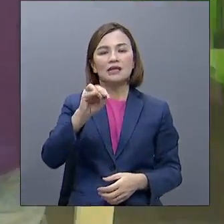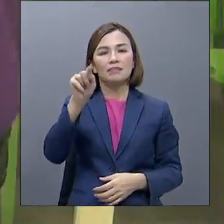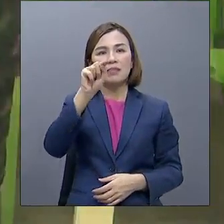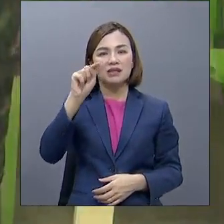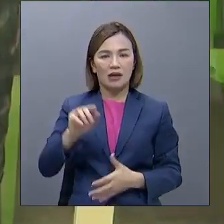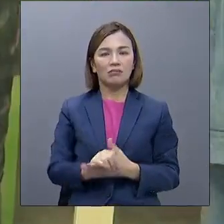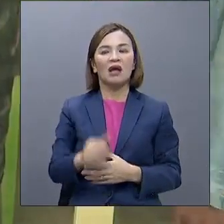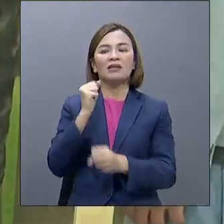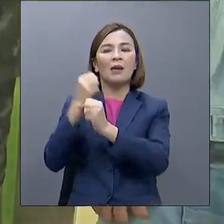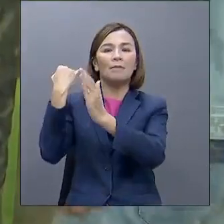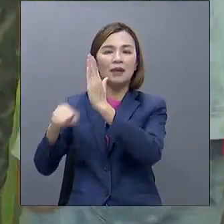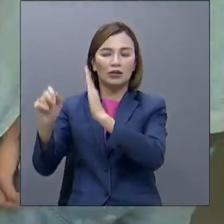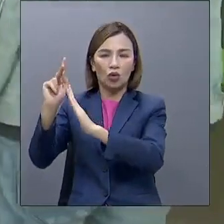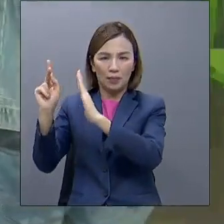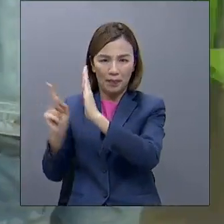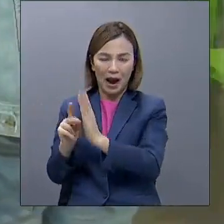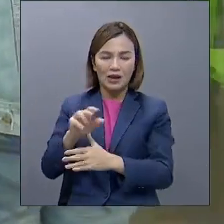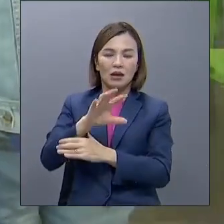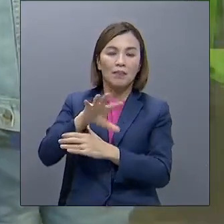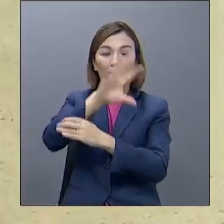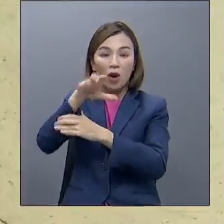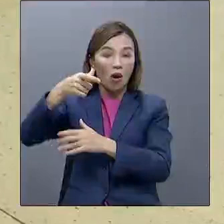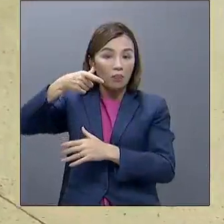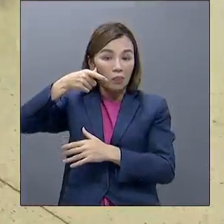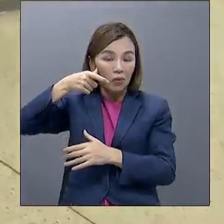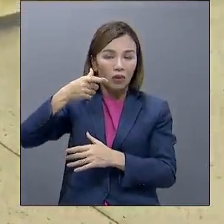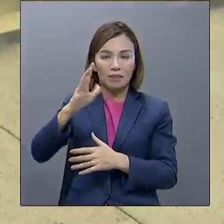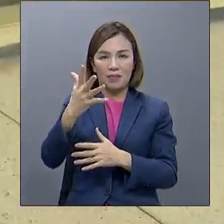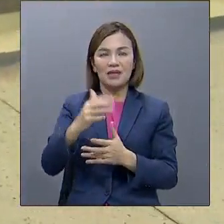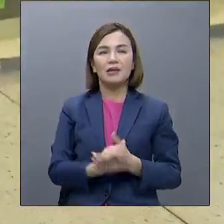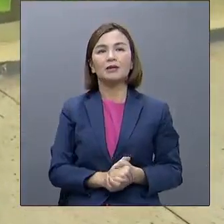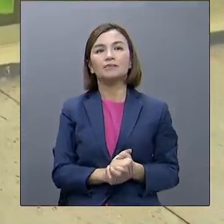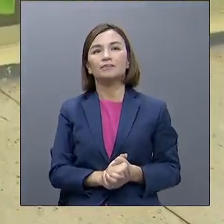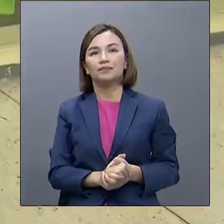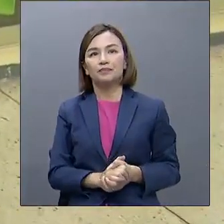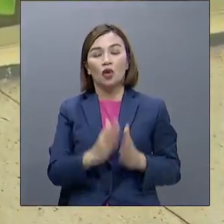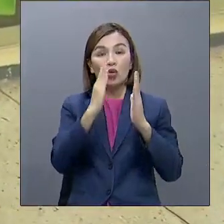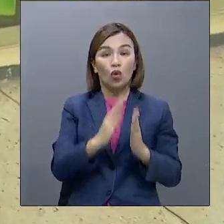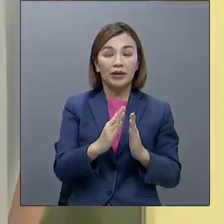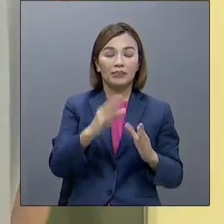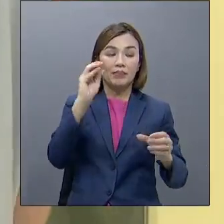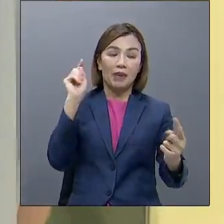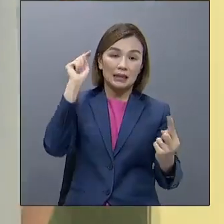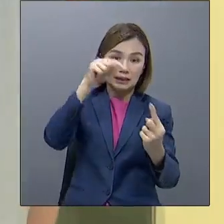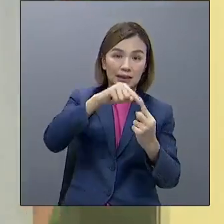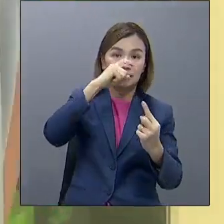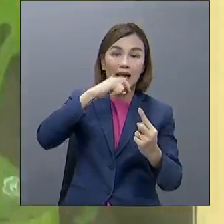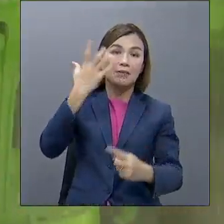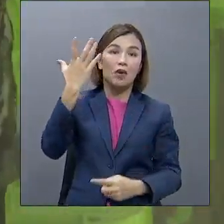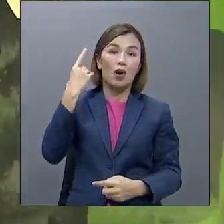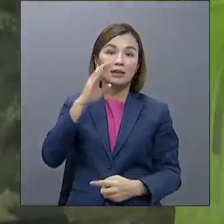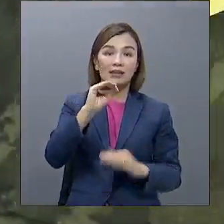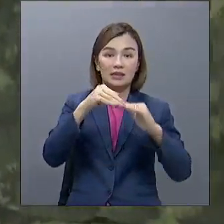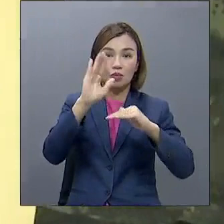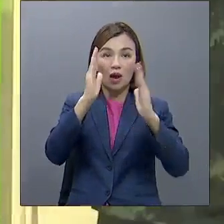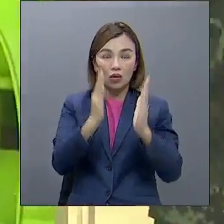ความคืบหน้าในการคัดกรองคนไทย 41คนที่เดินทางกลับมาประเทศไทยเมื่อวานนี้พลตรีประพัภพสุวรรณ